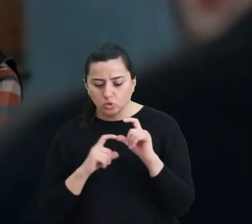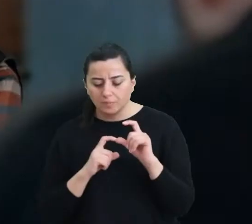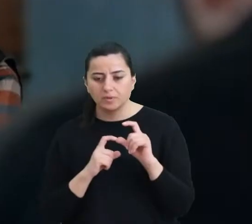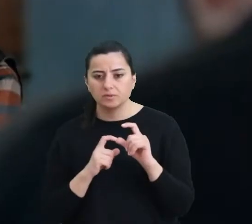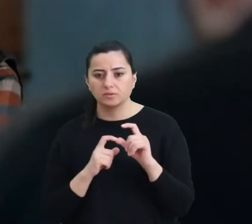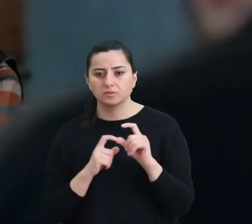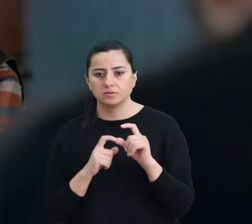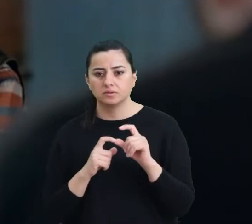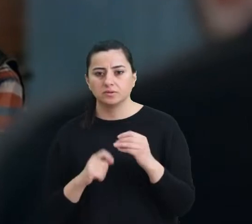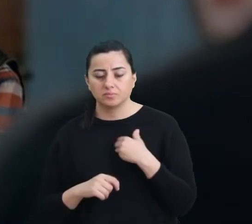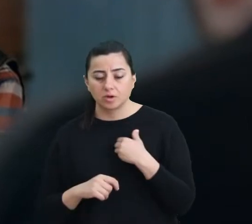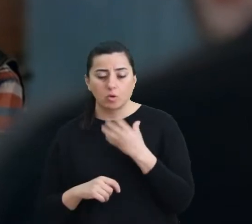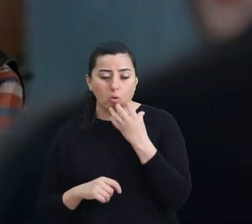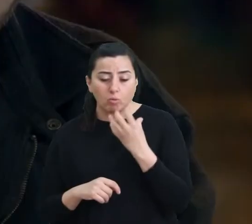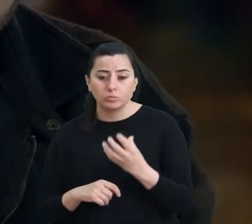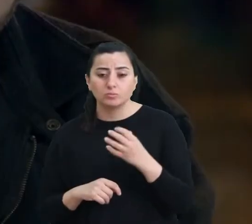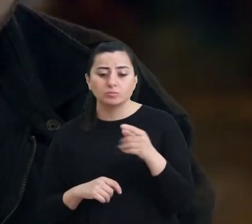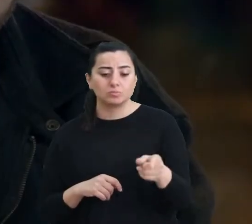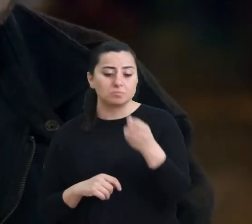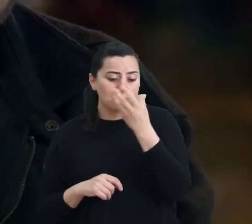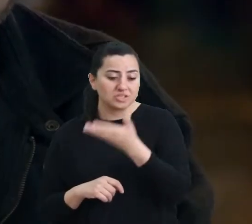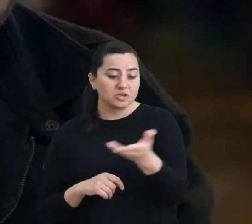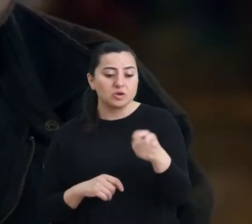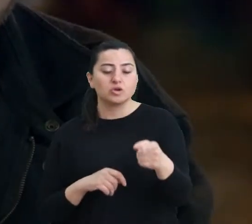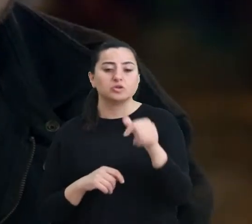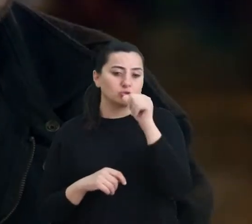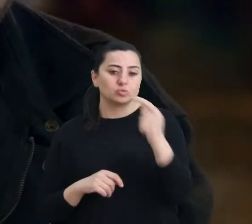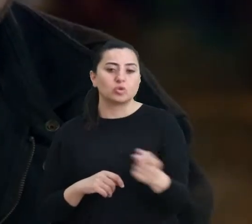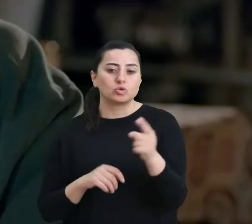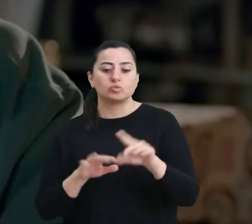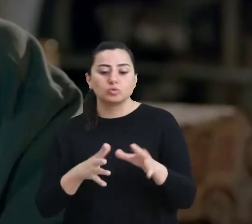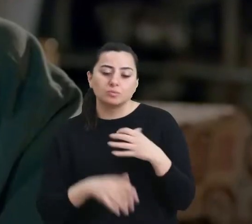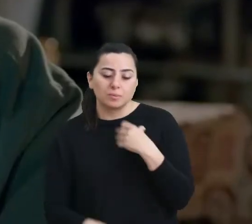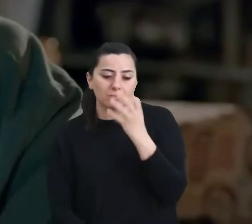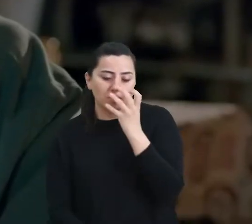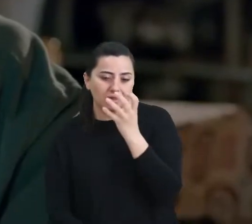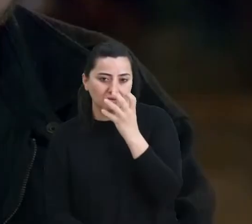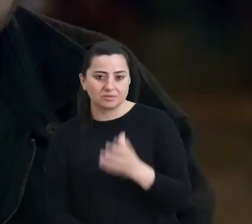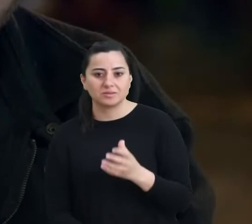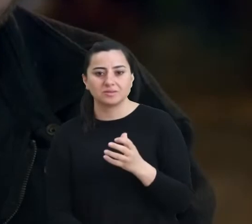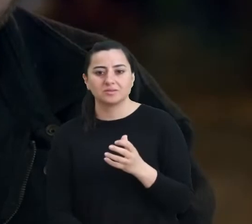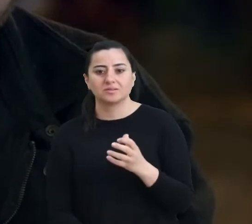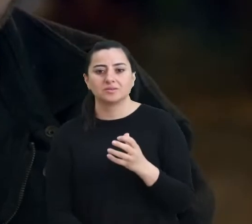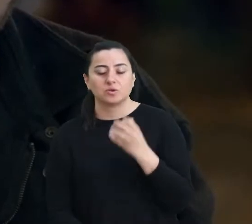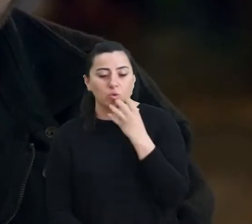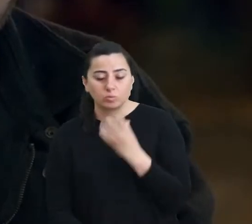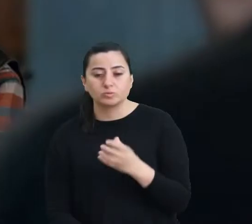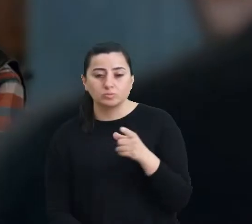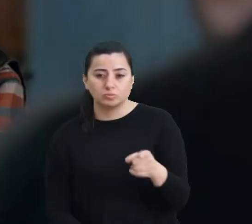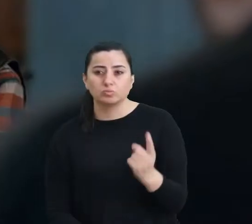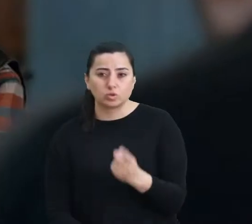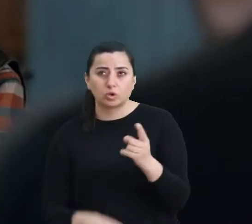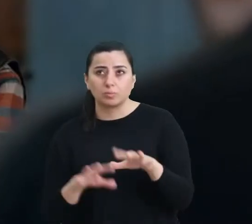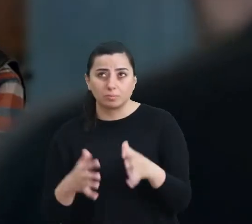Süleyman, ben ömrüm boyunca bahçedeki su motoru bozulsun diye bekledim. İnsan ömrü boyunca